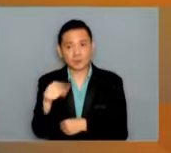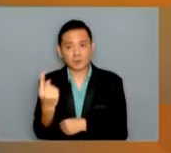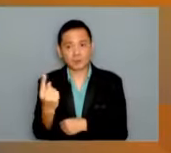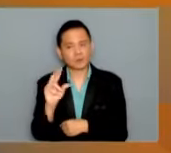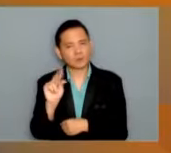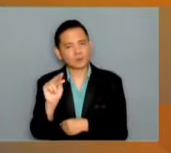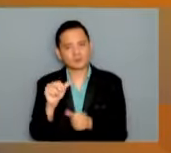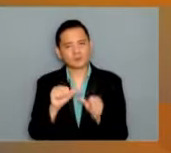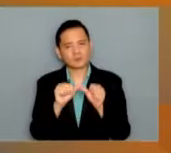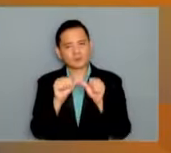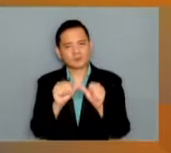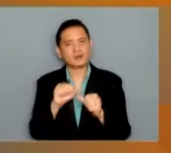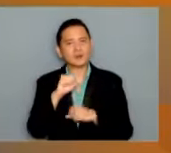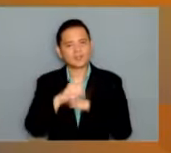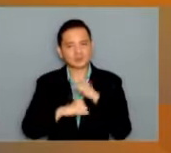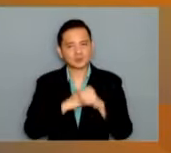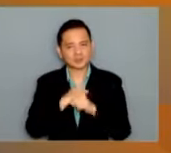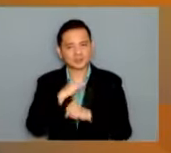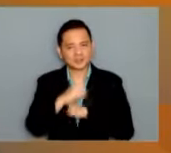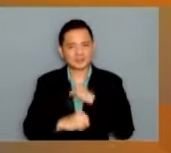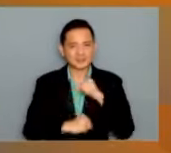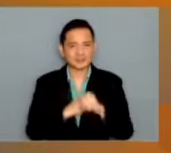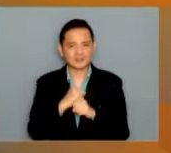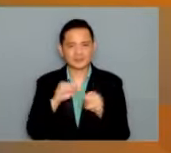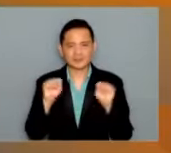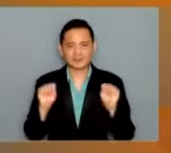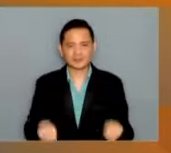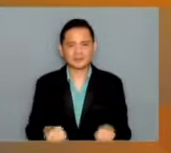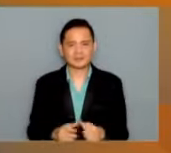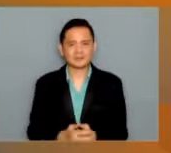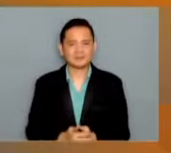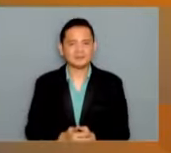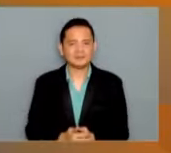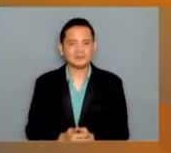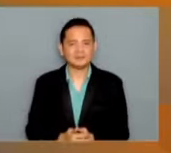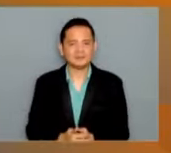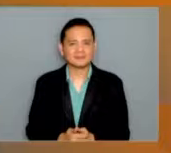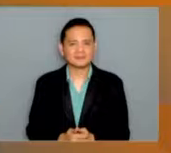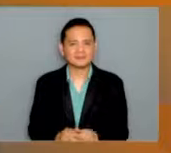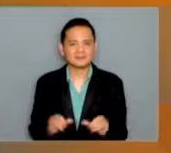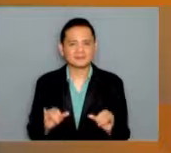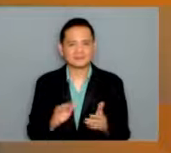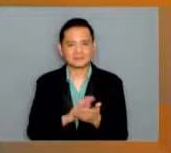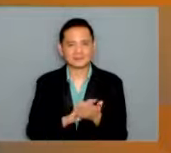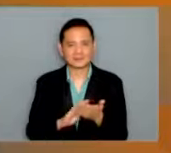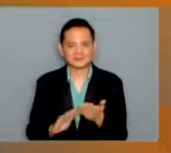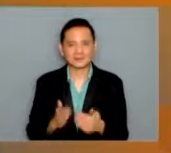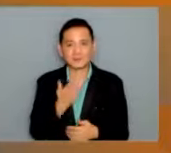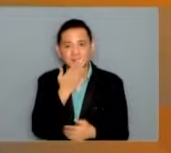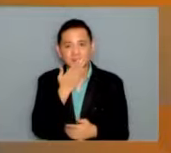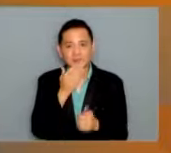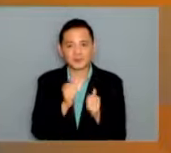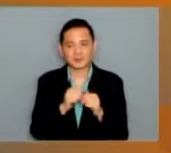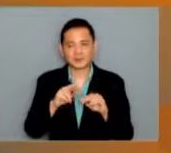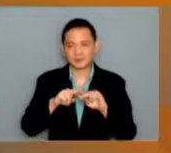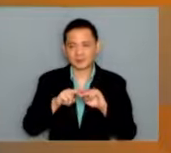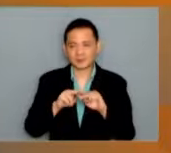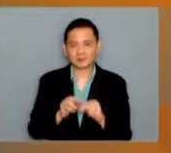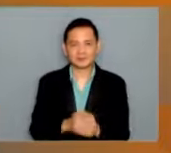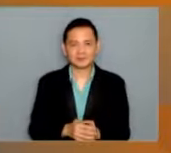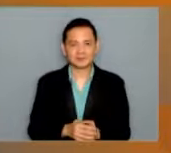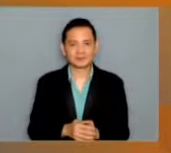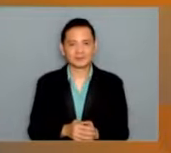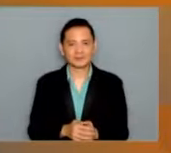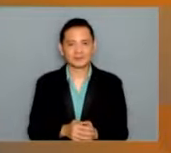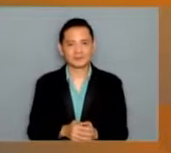kinakain natin siya all year round. Totoo naman. Pwede kayong asunan din to. Why not? Sweet and salty, very good. And then Mark and Kelly, can you